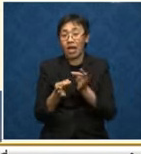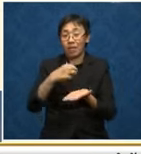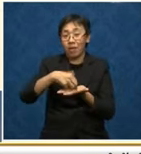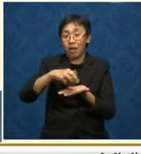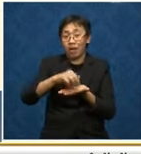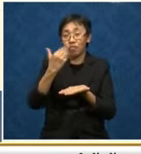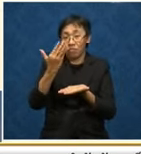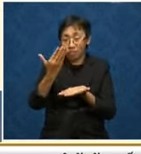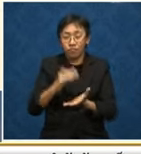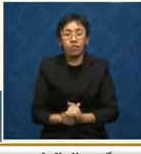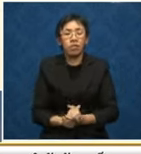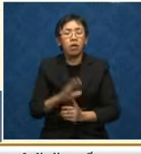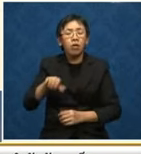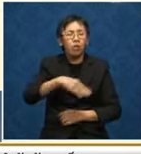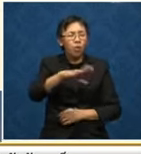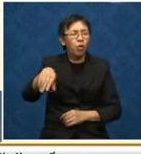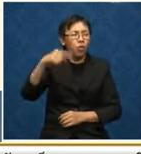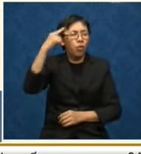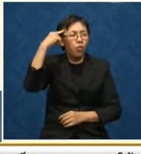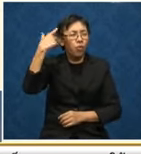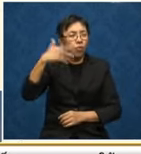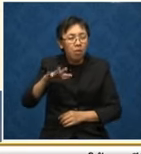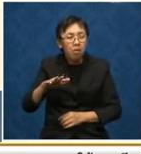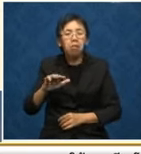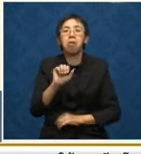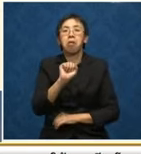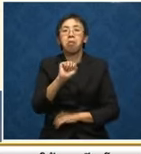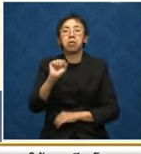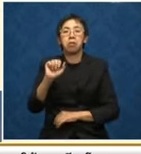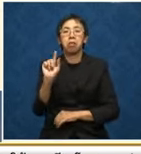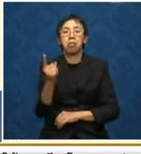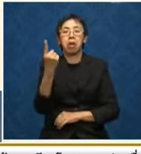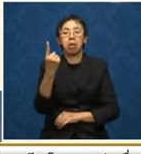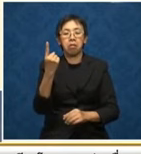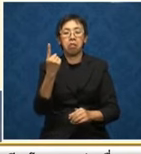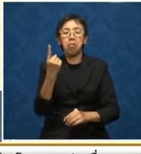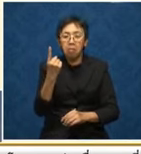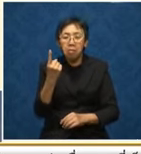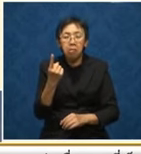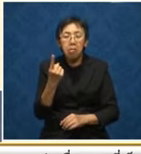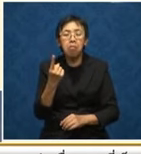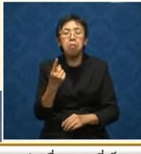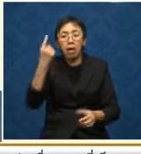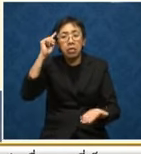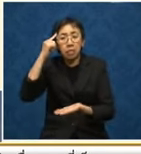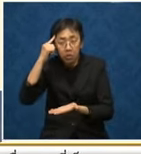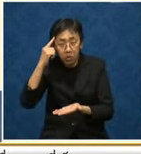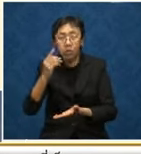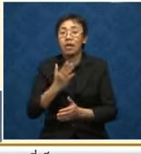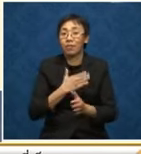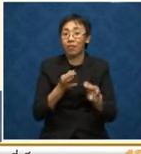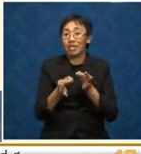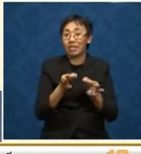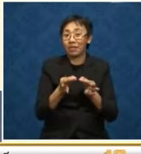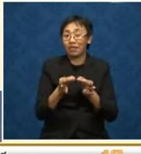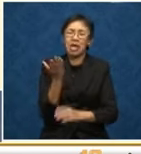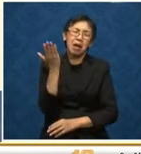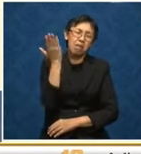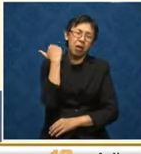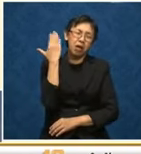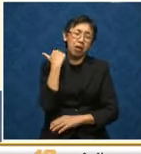าเป็นที่ทราบดีอยู่แล้วแต่มีสมาชิกใหม่ก็หลายท่านว่าเดิมเราได้กำหนด